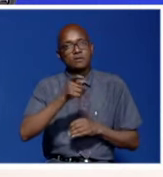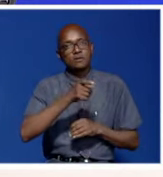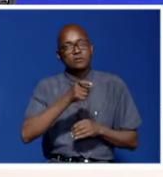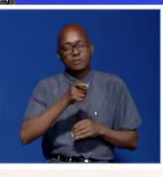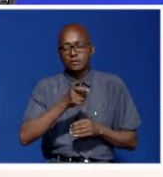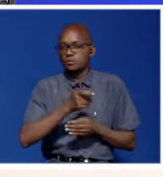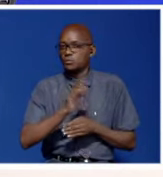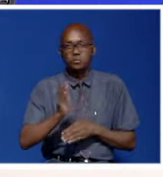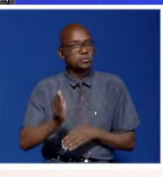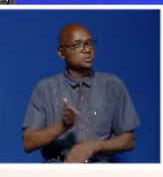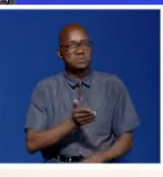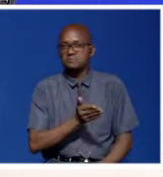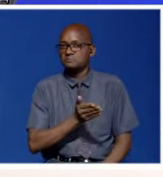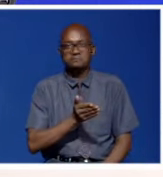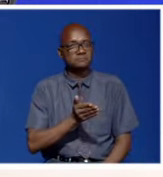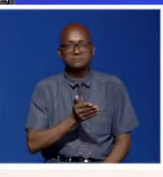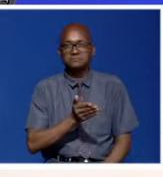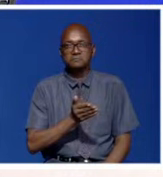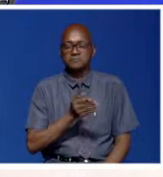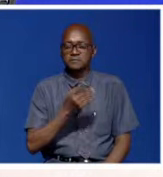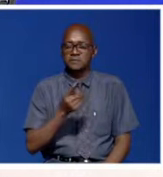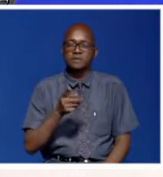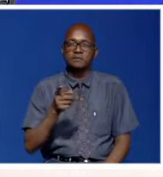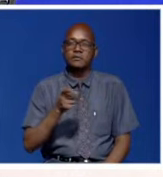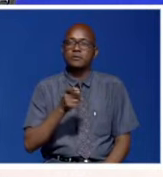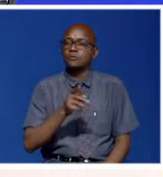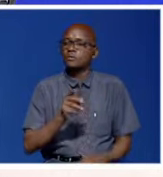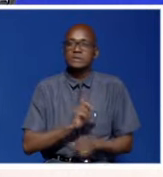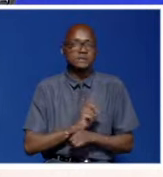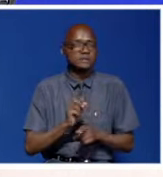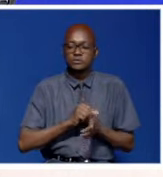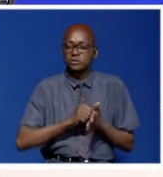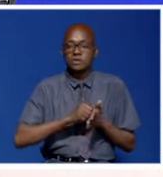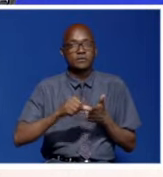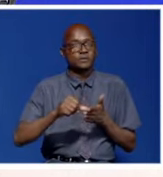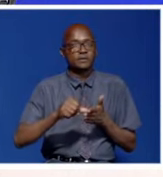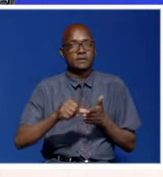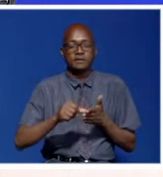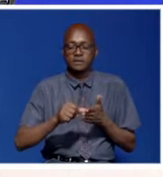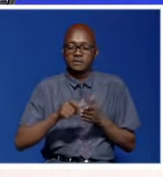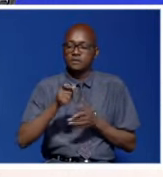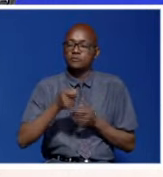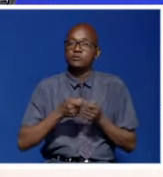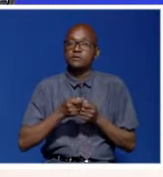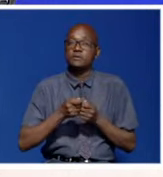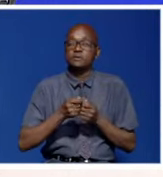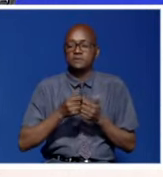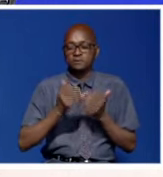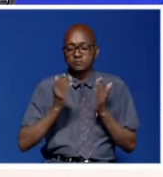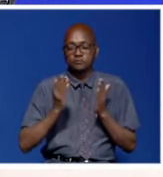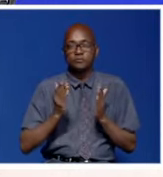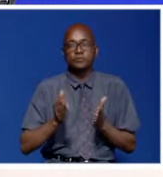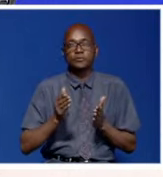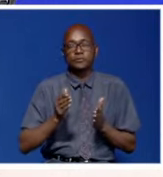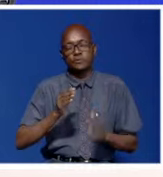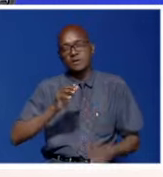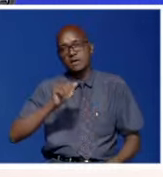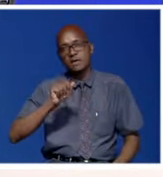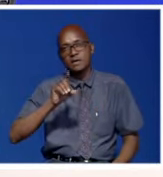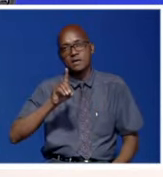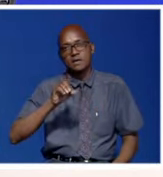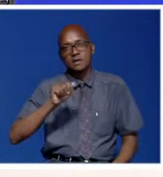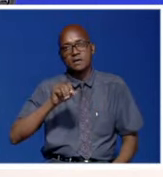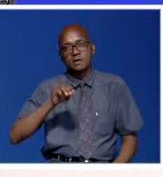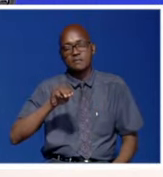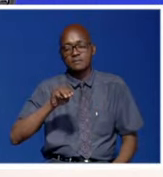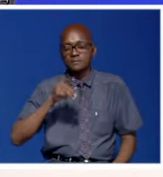na kuturejesha na hivyo kuwa mikopo chechefu. Mkurugenzi mkuu wa TCB Adam Mihayo amesema mikopo hiyo imekuwa